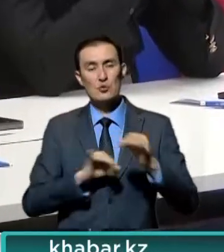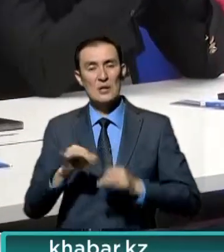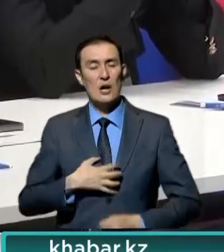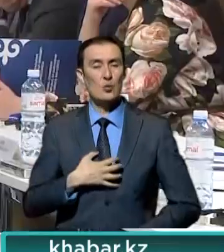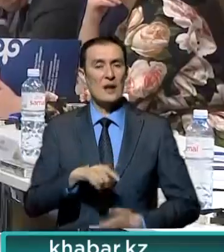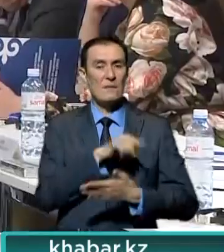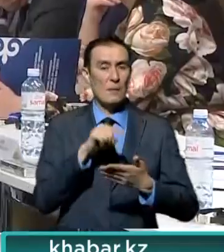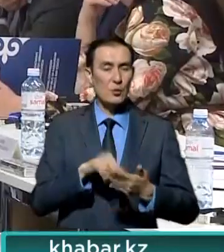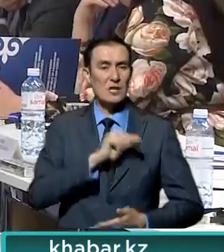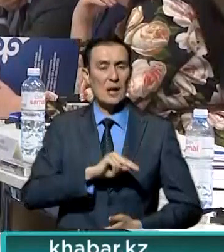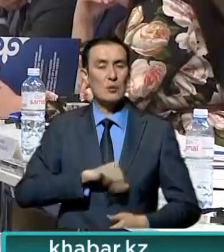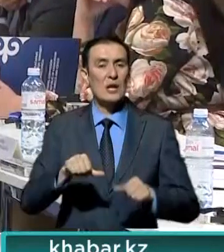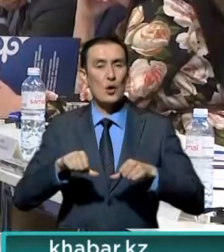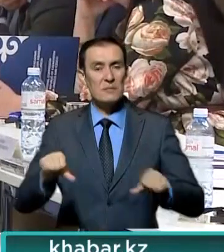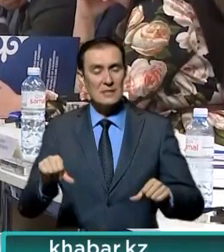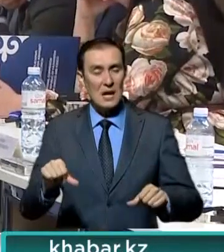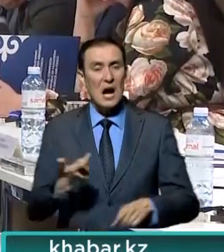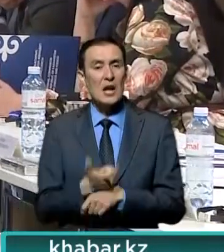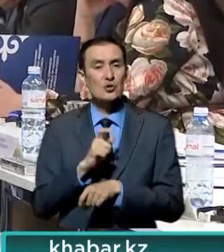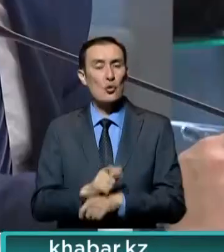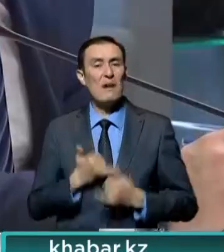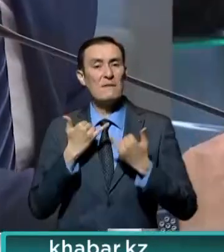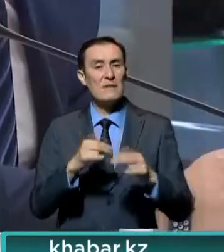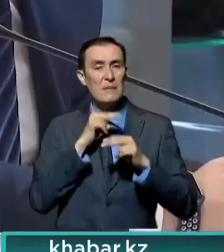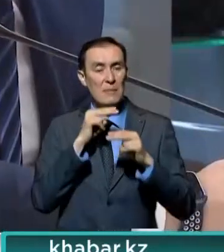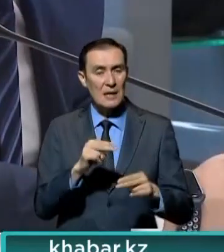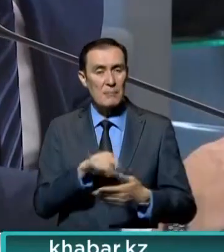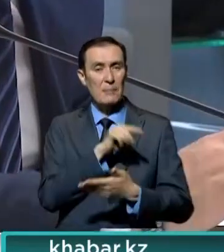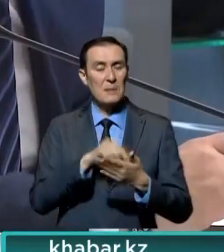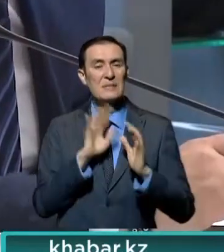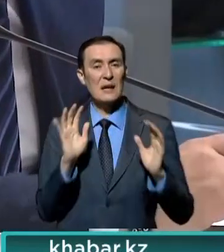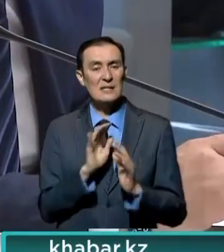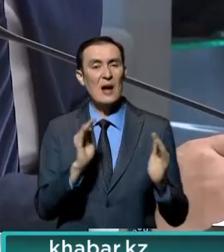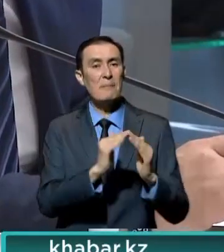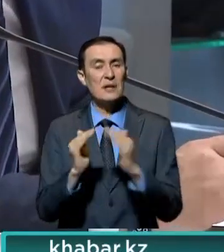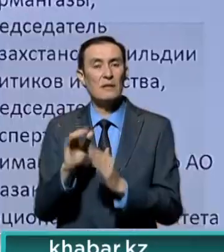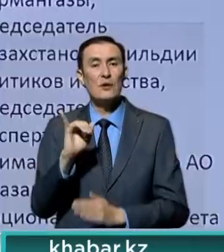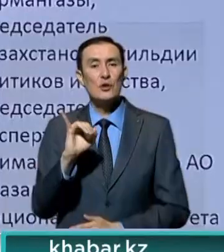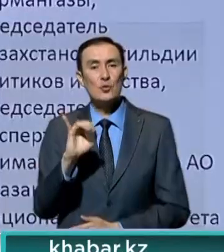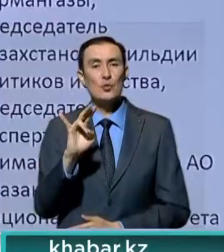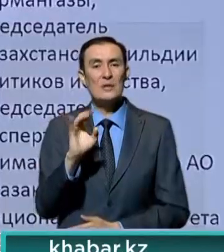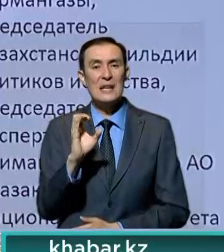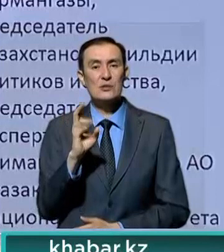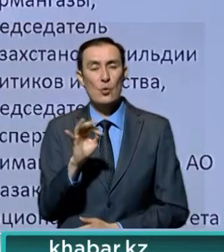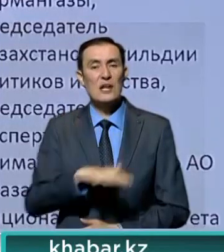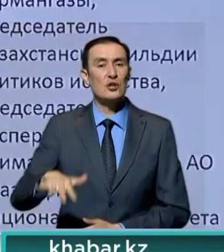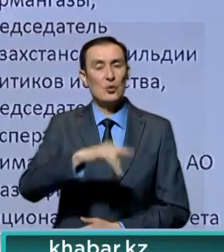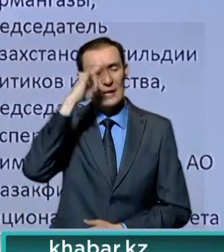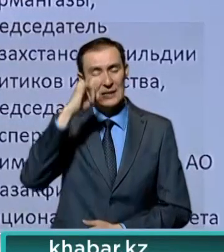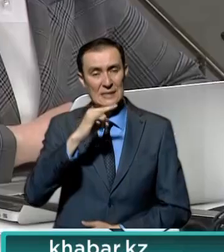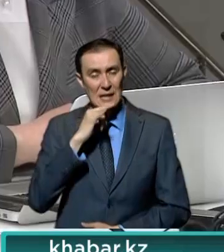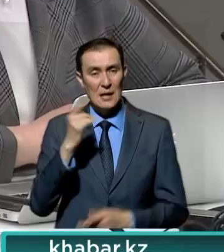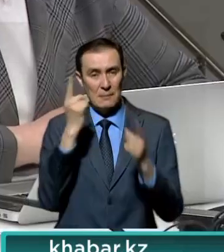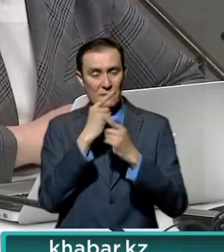актуальные вопросы деятельности комиссии. При этом особое внимание уделено проблеме сохранности объектов ЮНЕСКО на территории Казахстана. Как